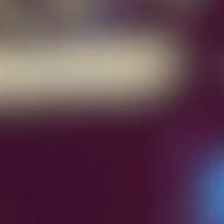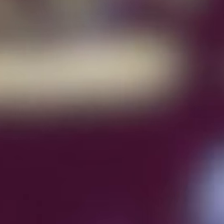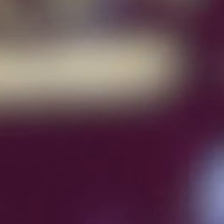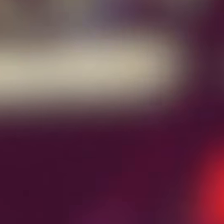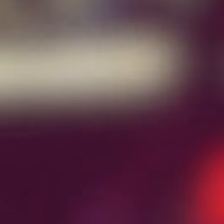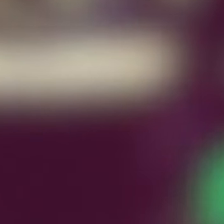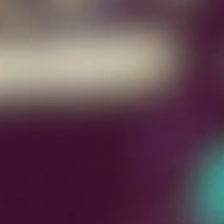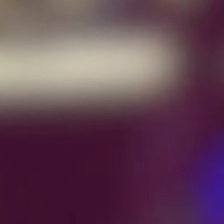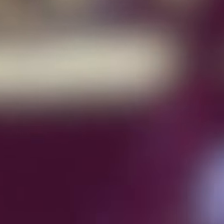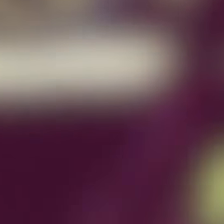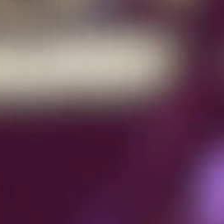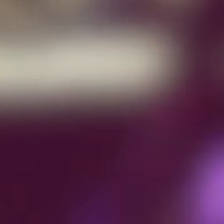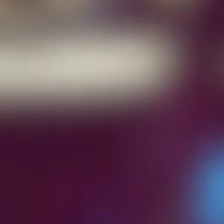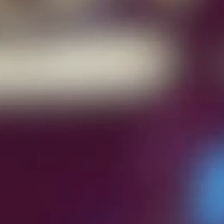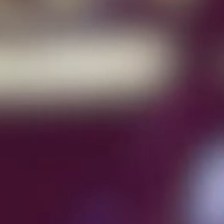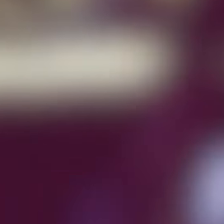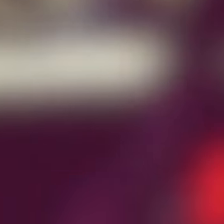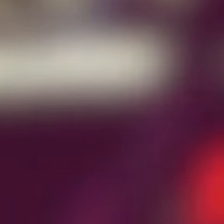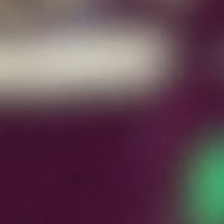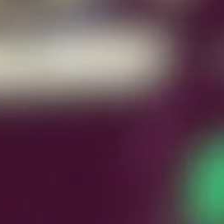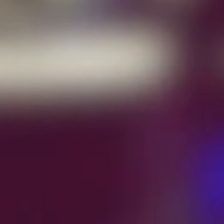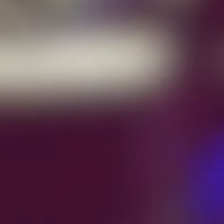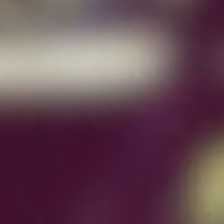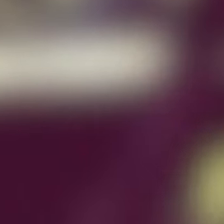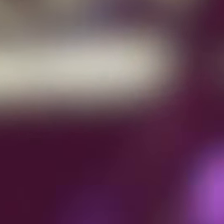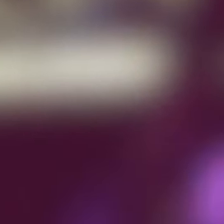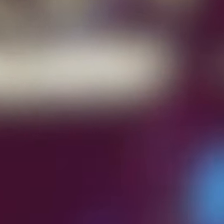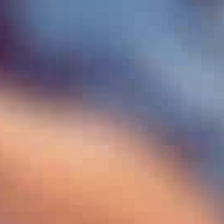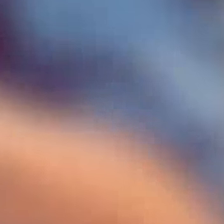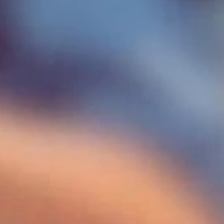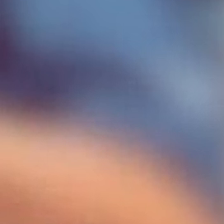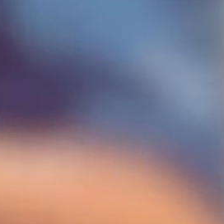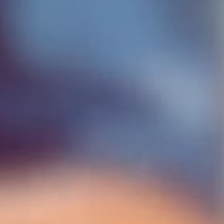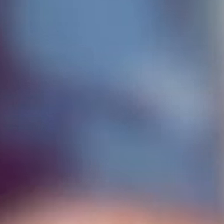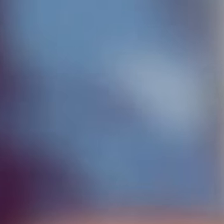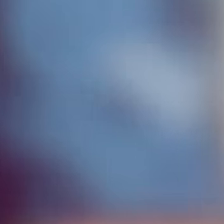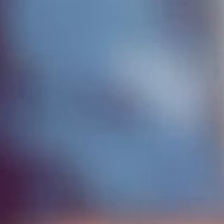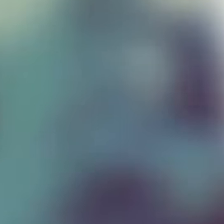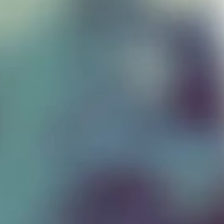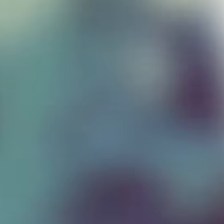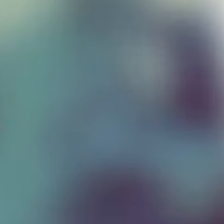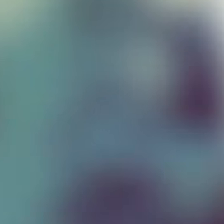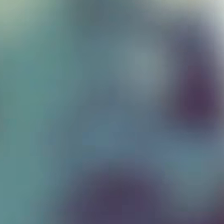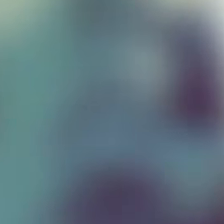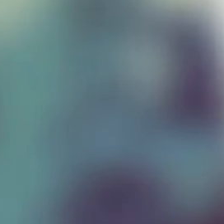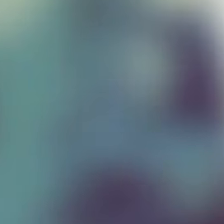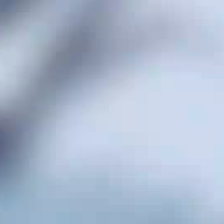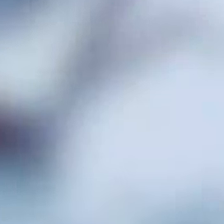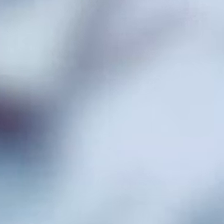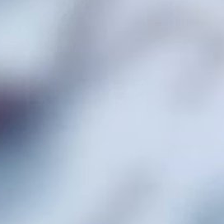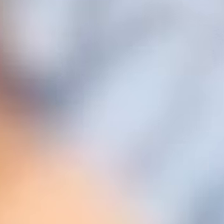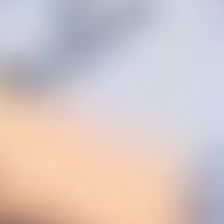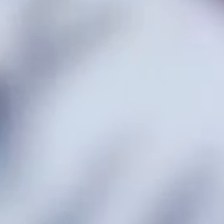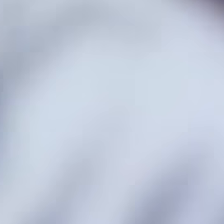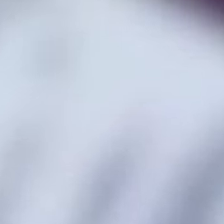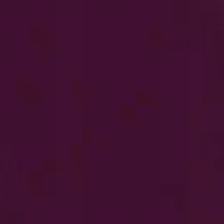Seluruh rakyat Malaysia, anda duduk di rumah, stay safe, biar kami yang bekerja. Anda duduk di rumah, biar kami yang